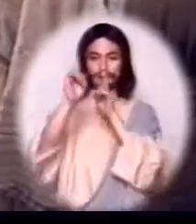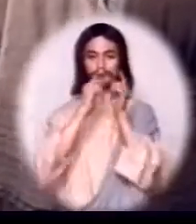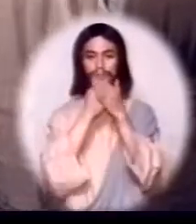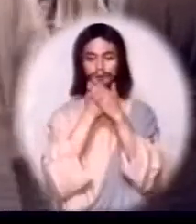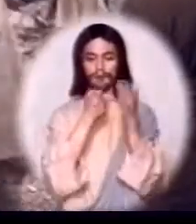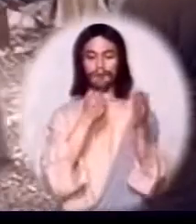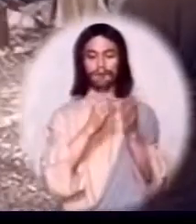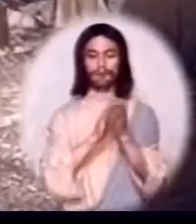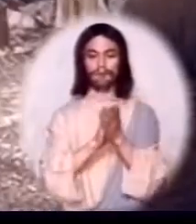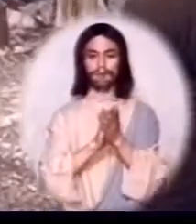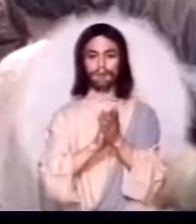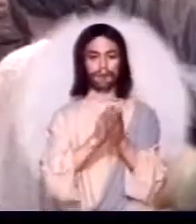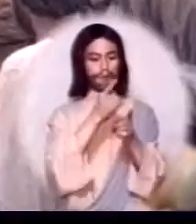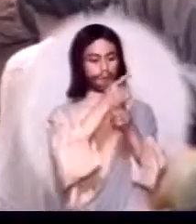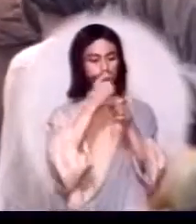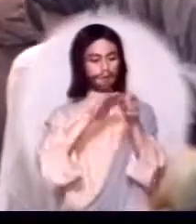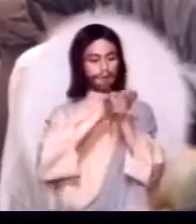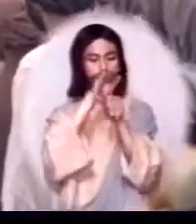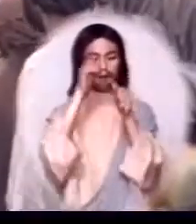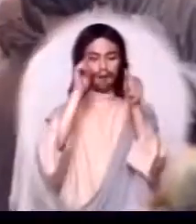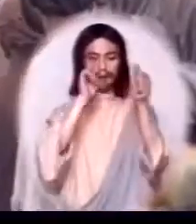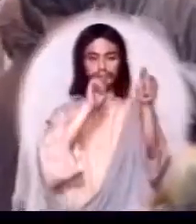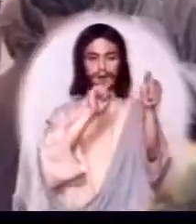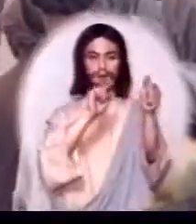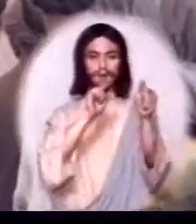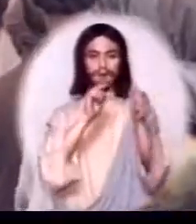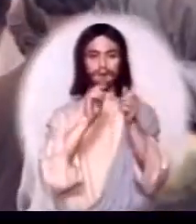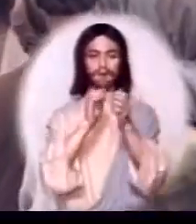너희에게 말하노니 원수를 사랑하라.